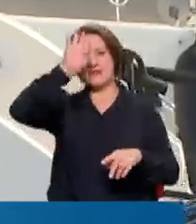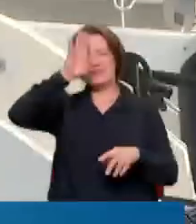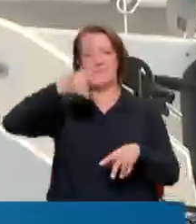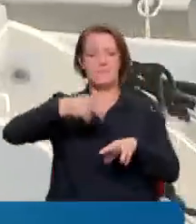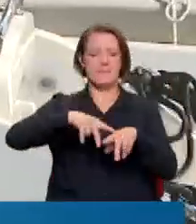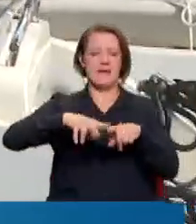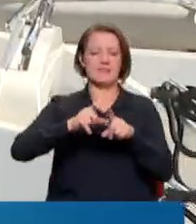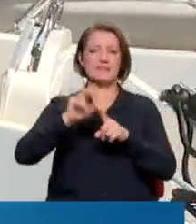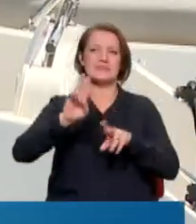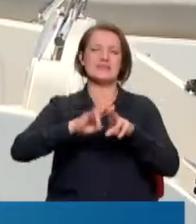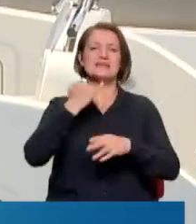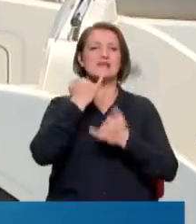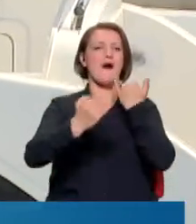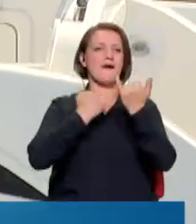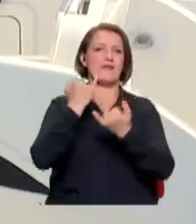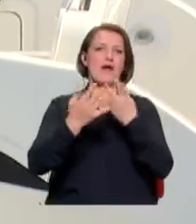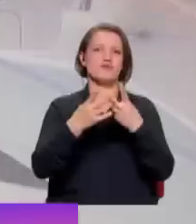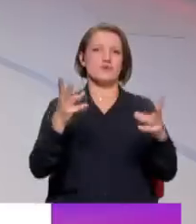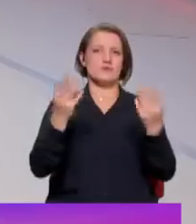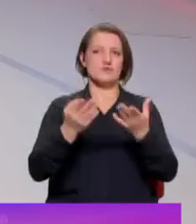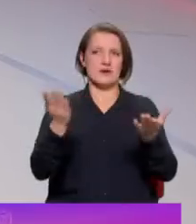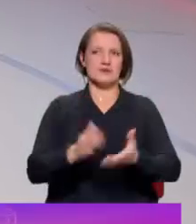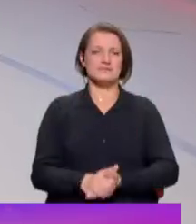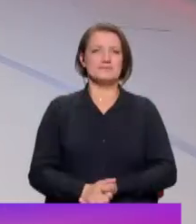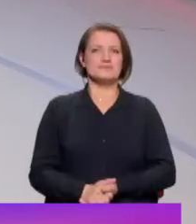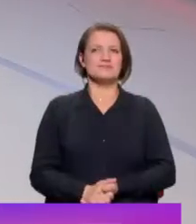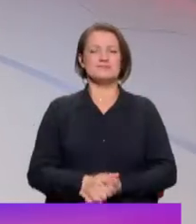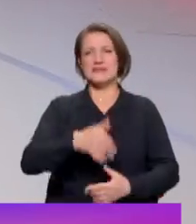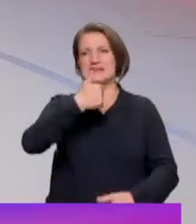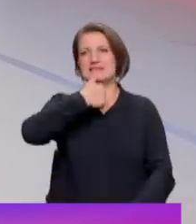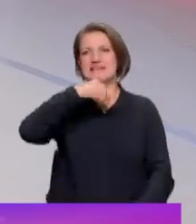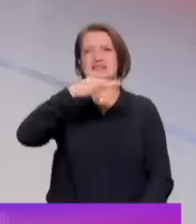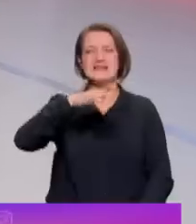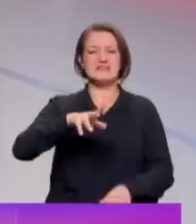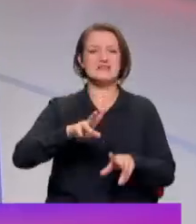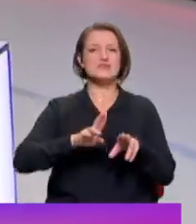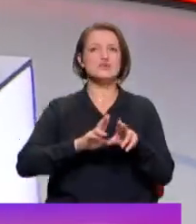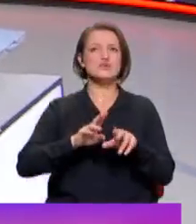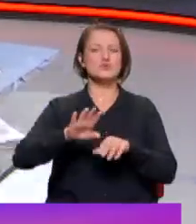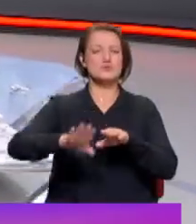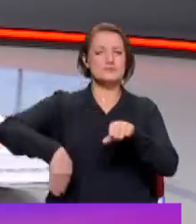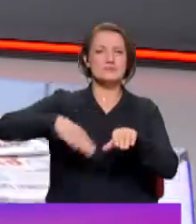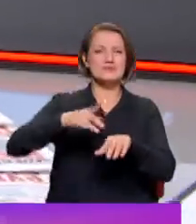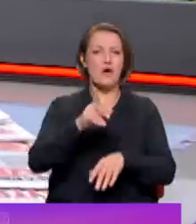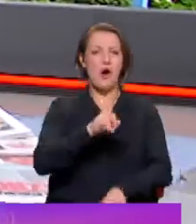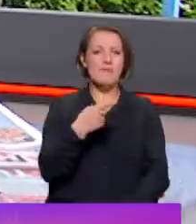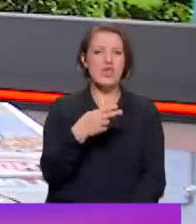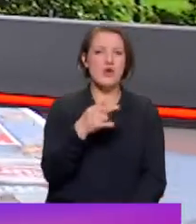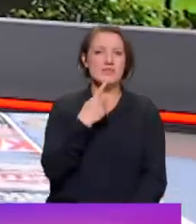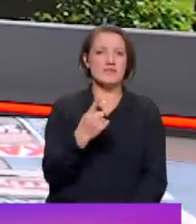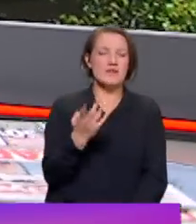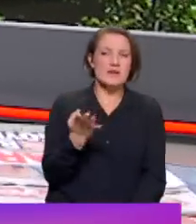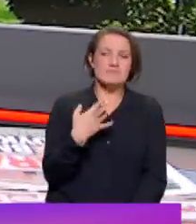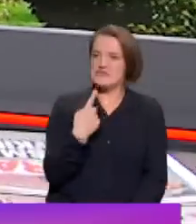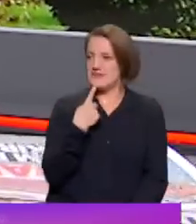Pendik'te ziyarete açık olacak Deniz scooter'a 10.000 euro dedi Daha da bir şey demiyorum sevgili